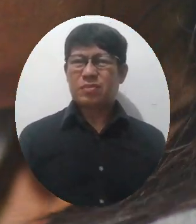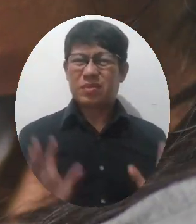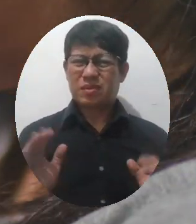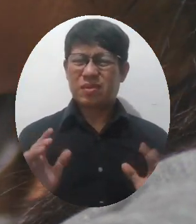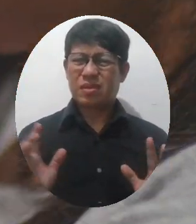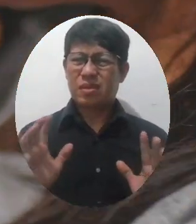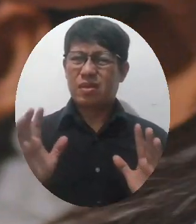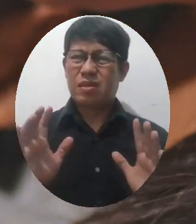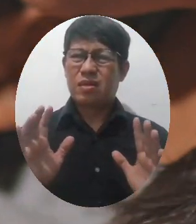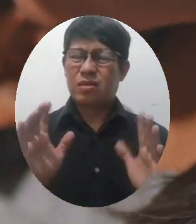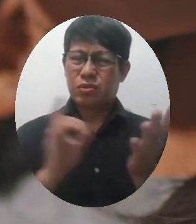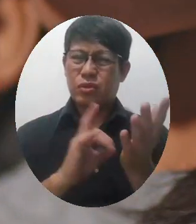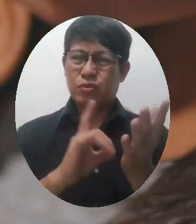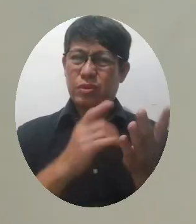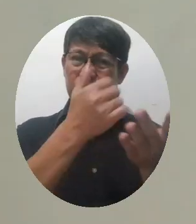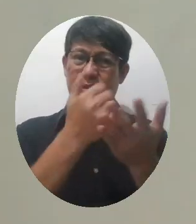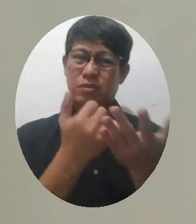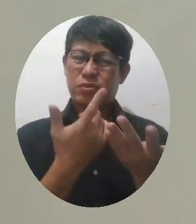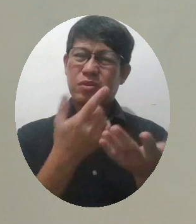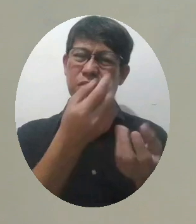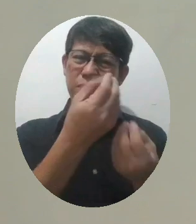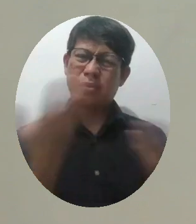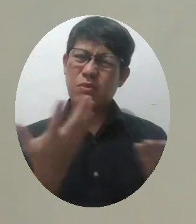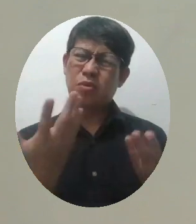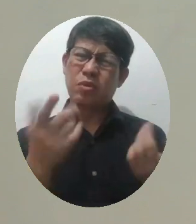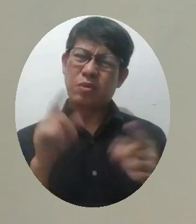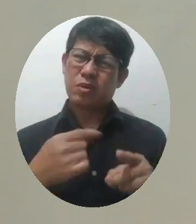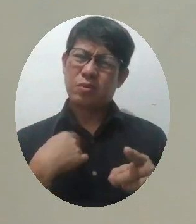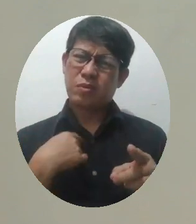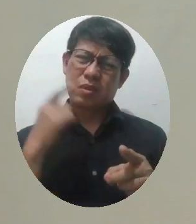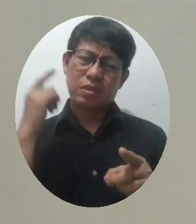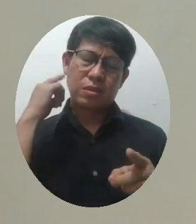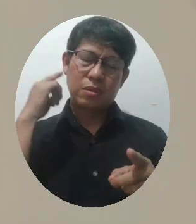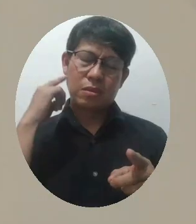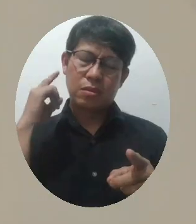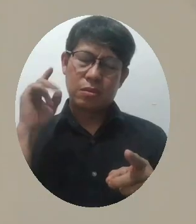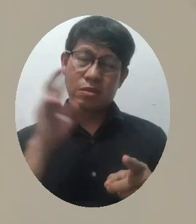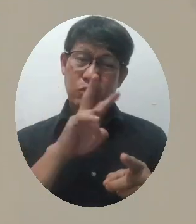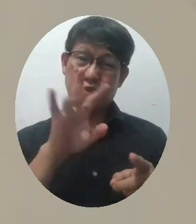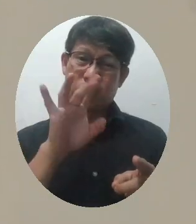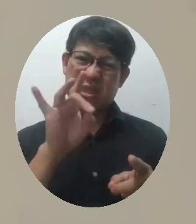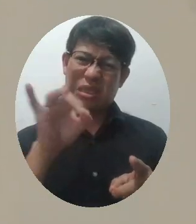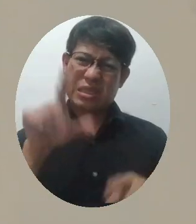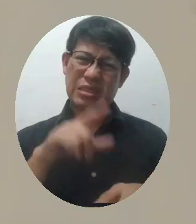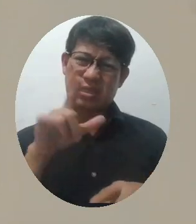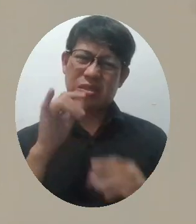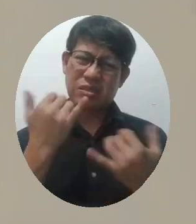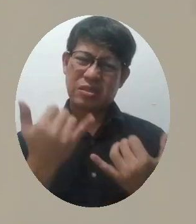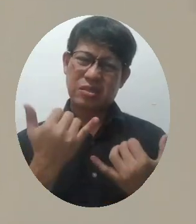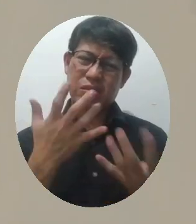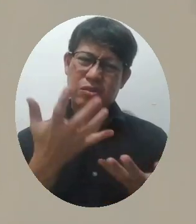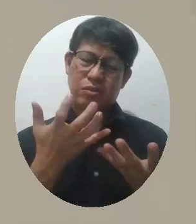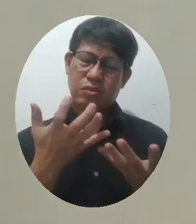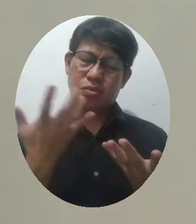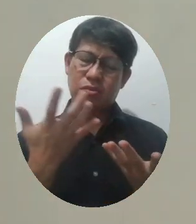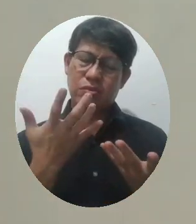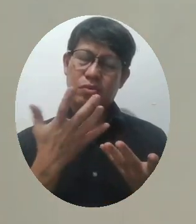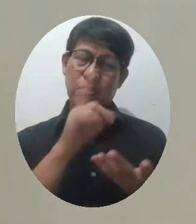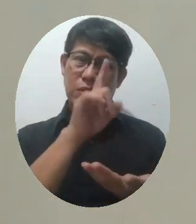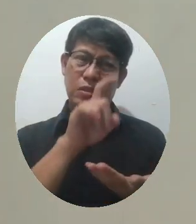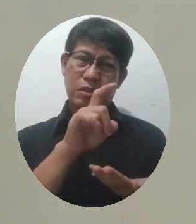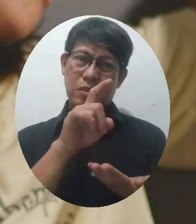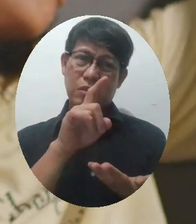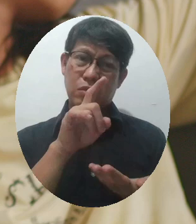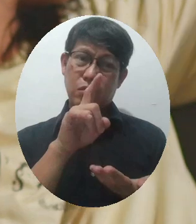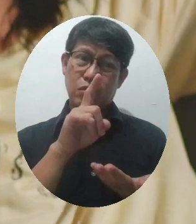ko. Kasi last 2022 pa yung check-up ko. Pero na ano siya, diba, ng 2018 pa. Sumakit. Gusto ko rin malaman kung ano